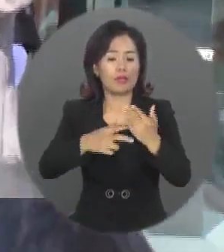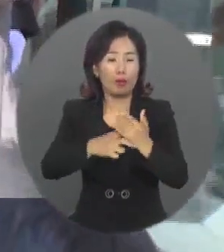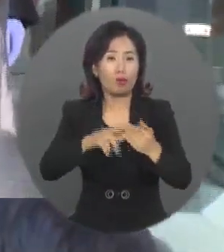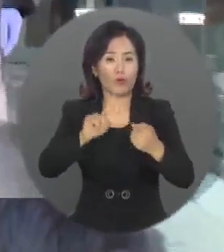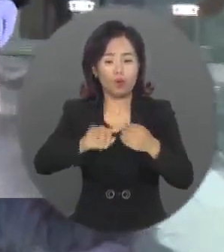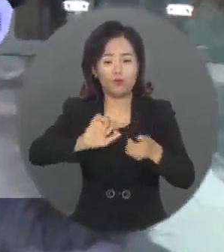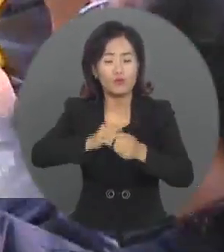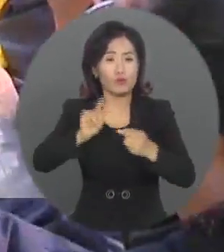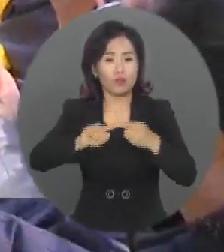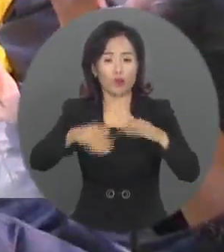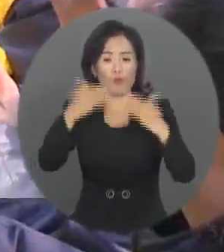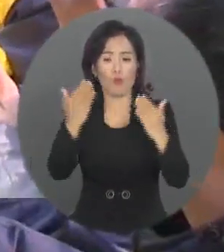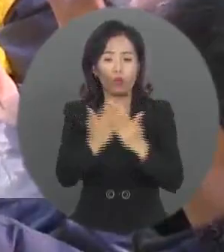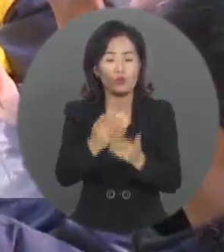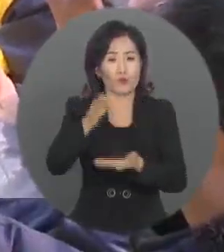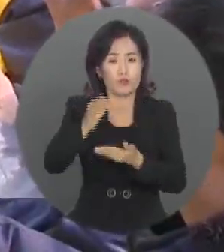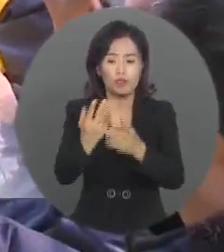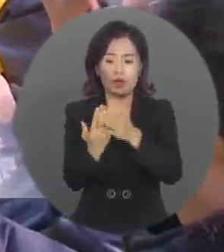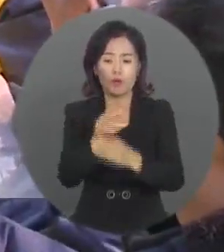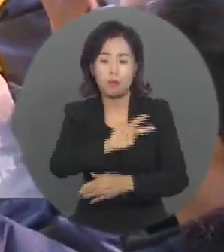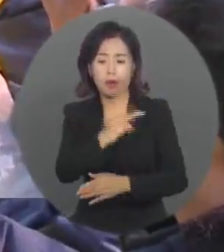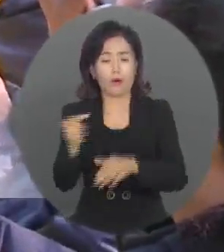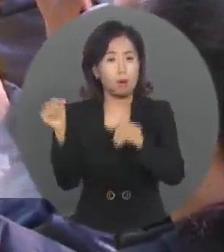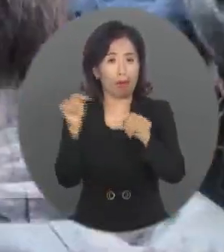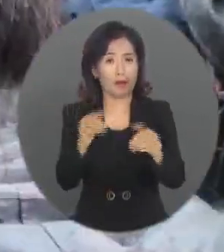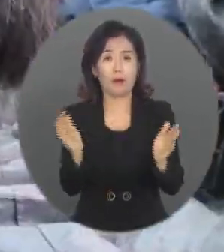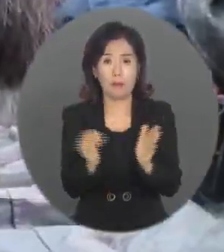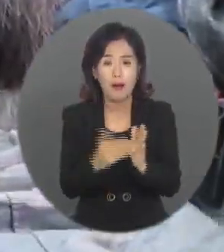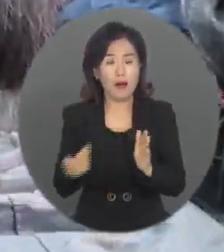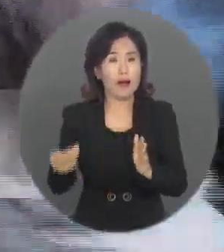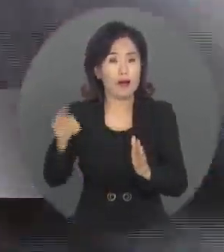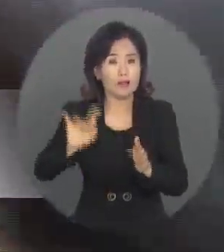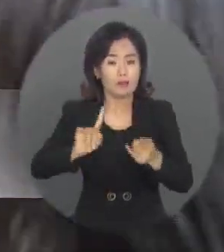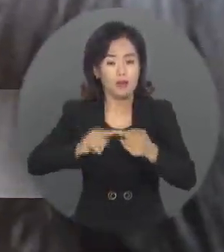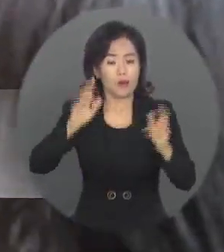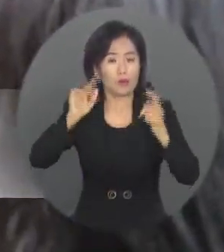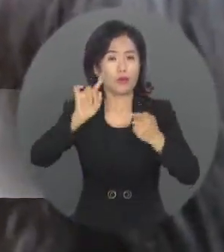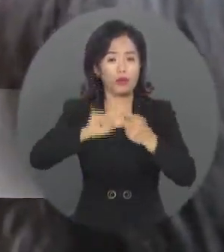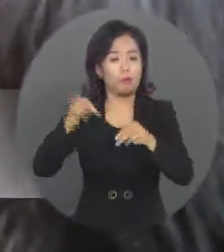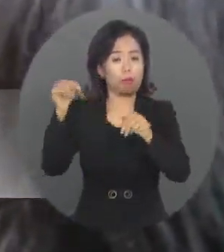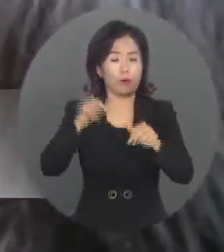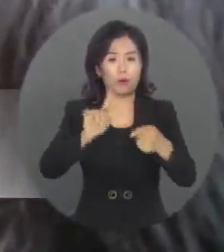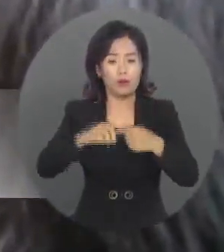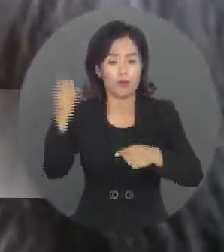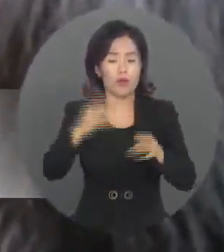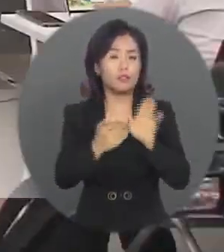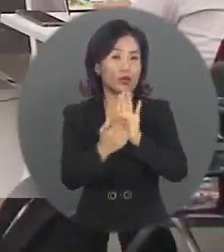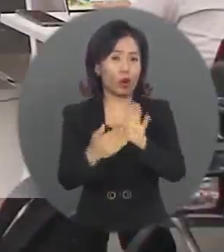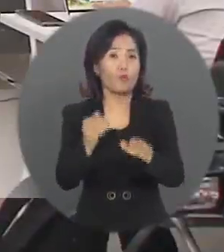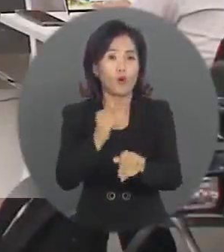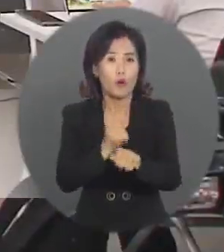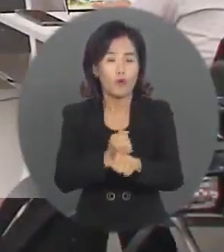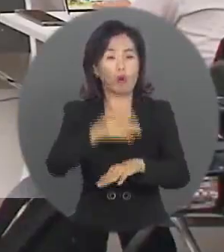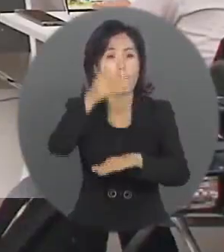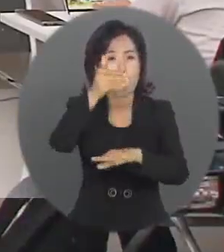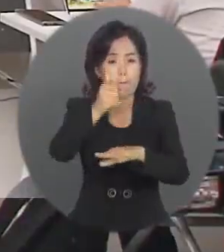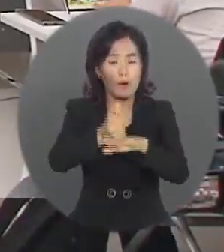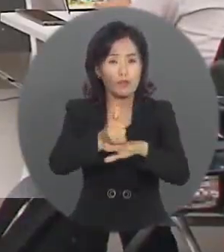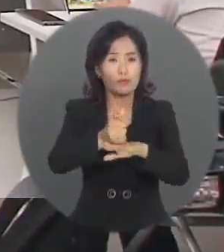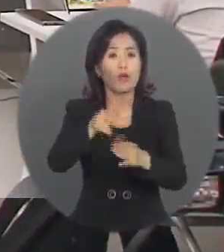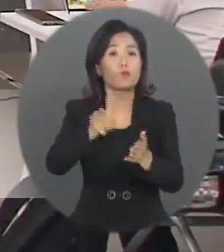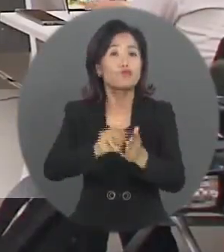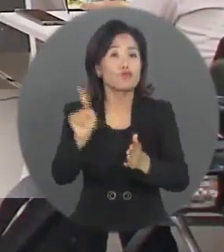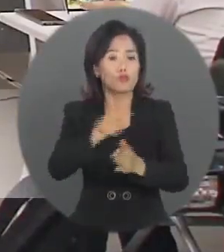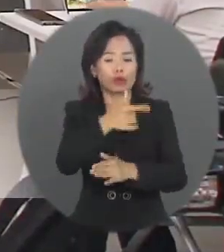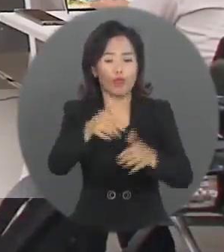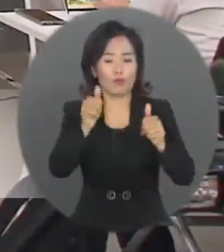등 자산을 현금화하라는 명령을 내렸습니다. 하지만 기업들이 이 명령을 다시 거부하면서 마지막 관문인